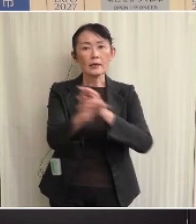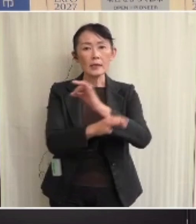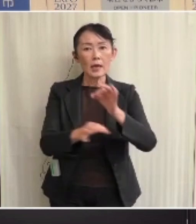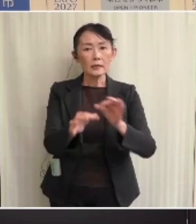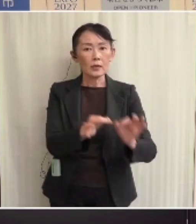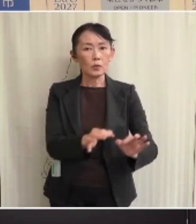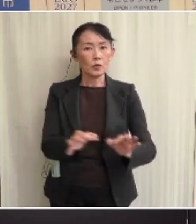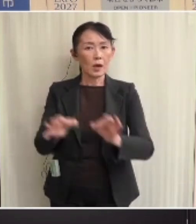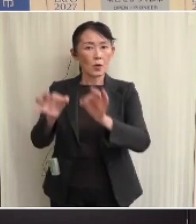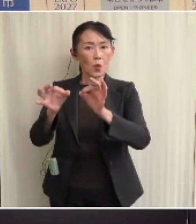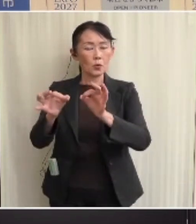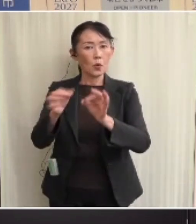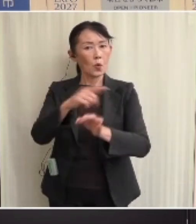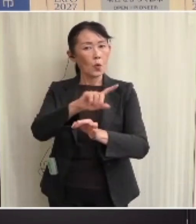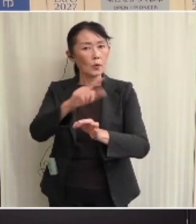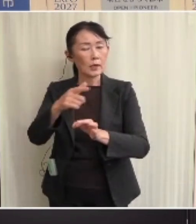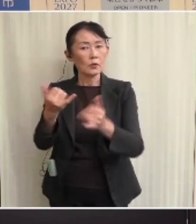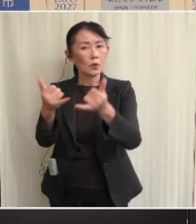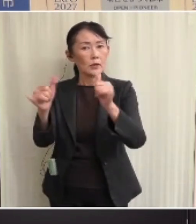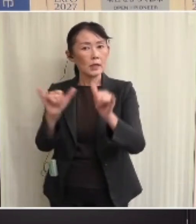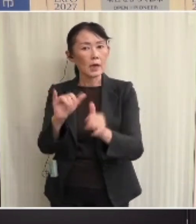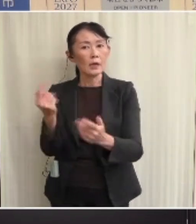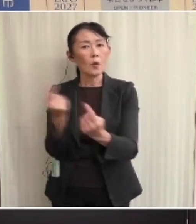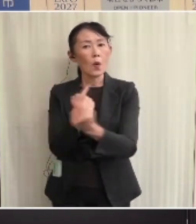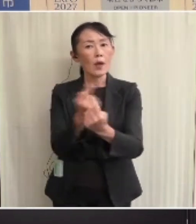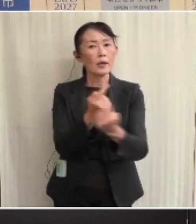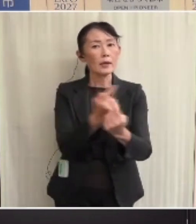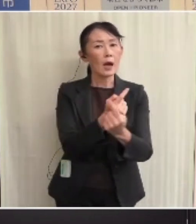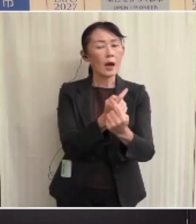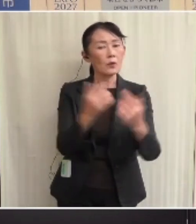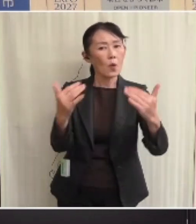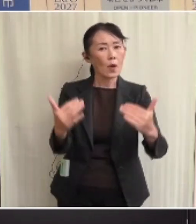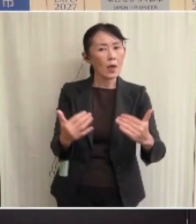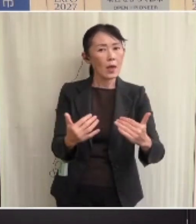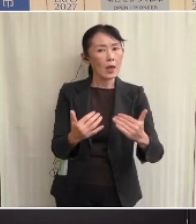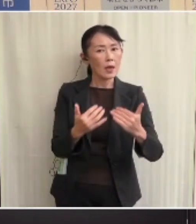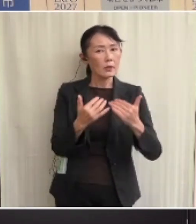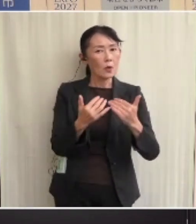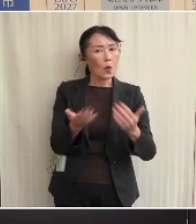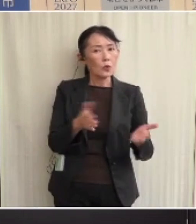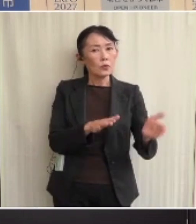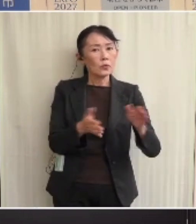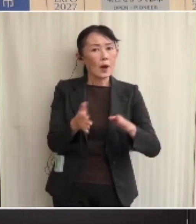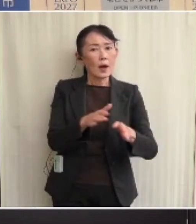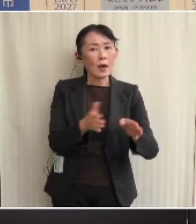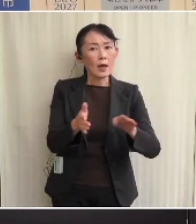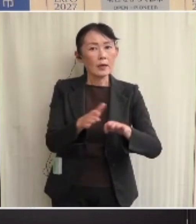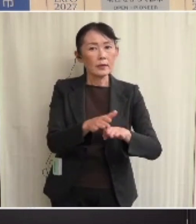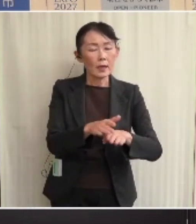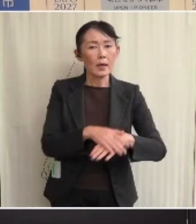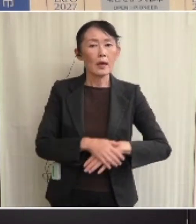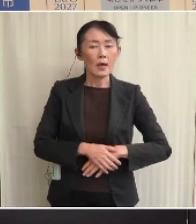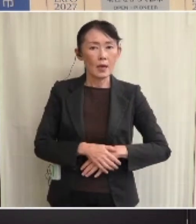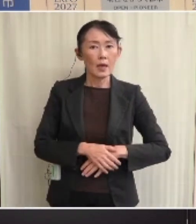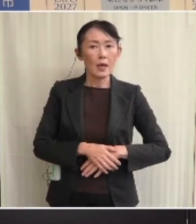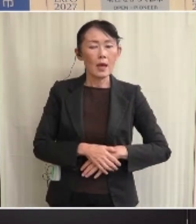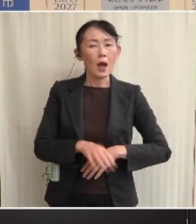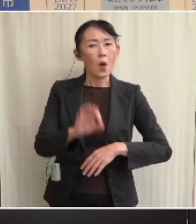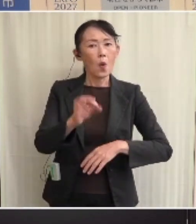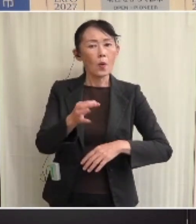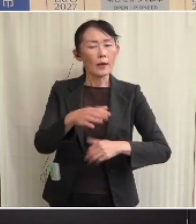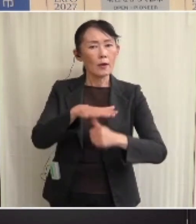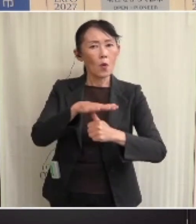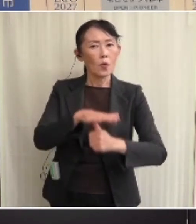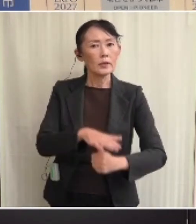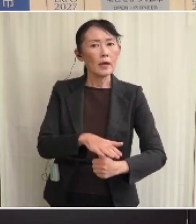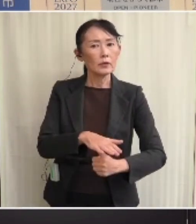会経済情勢の変化等も影響もございますので、まあ、そういったことを考慮しながらコスト抑制策も含